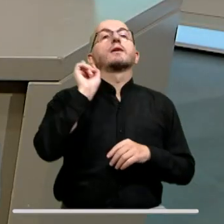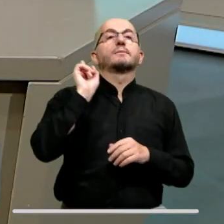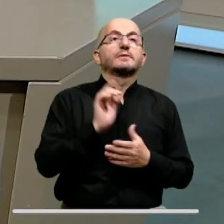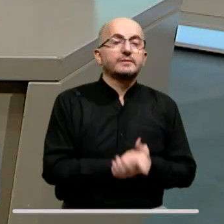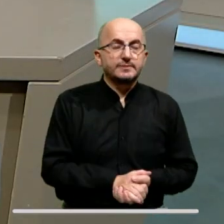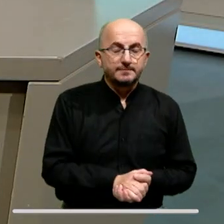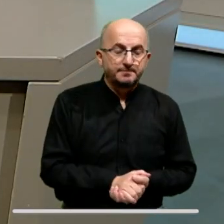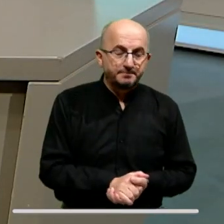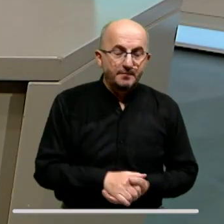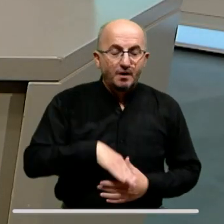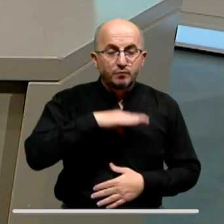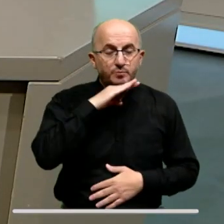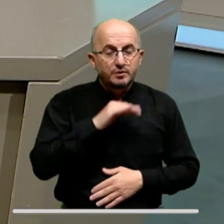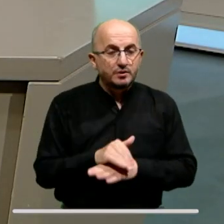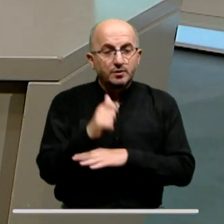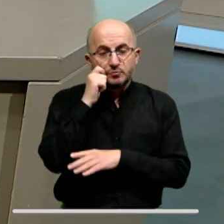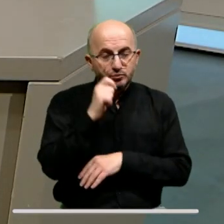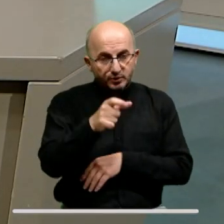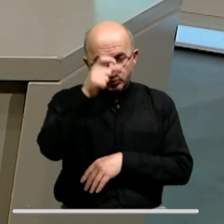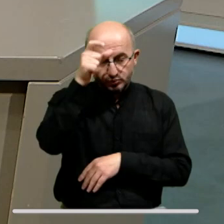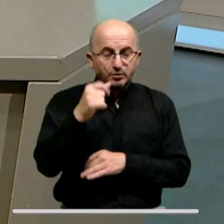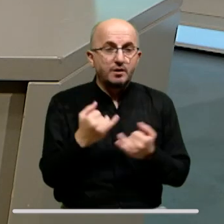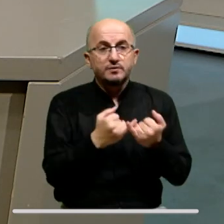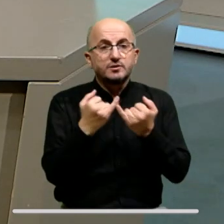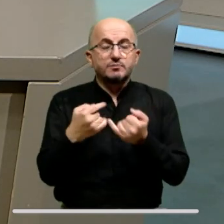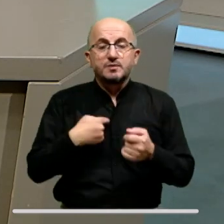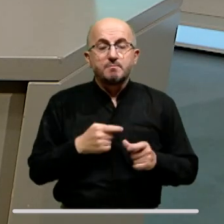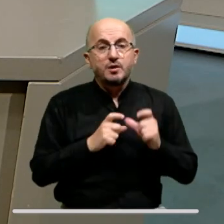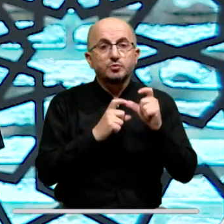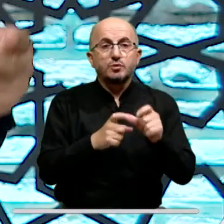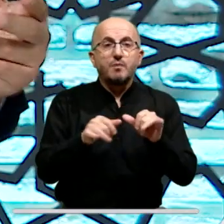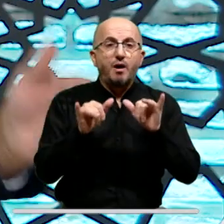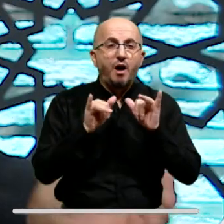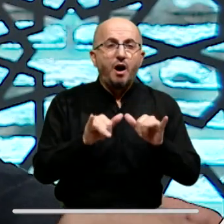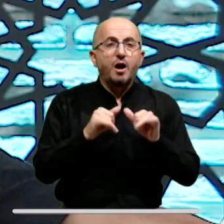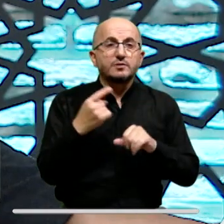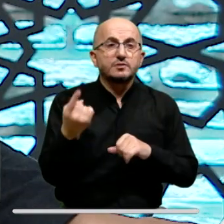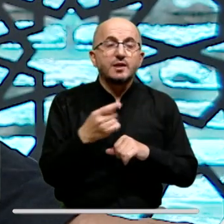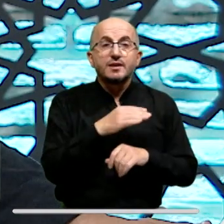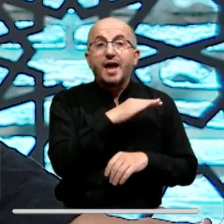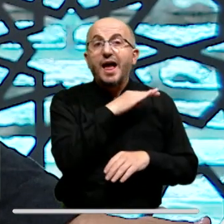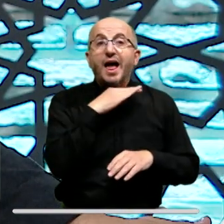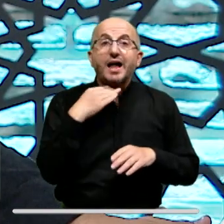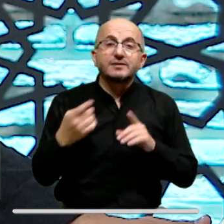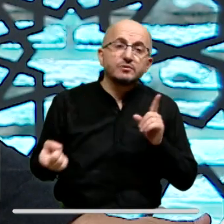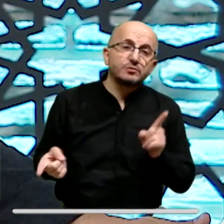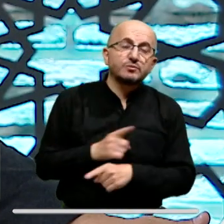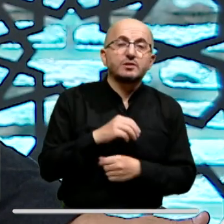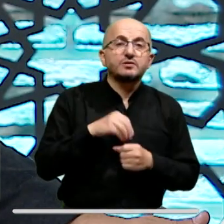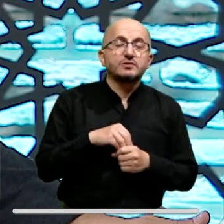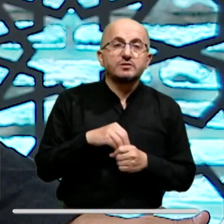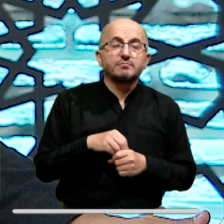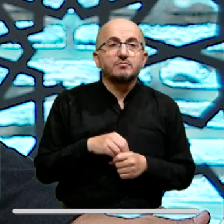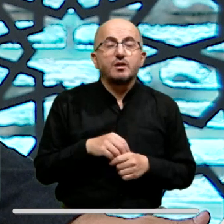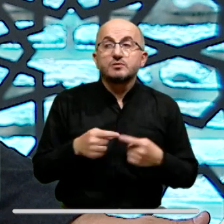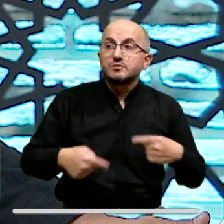da ben Avrupa'da yaşayan Müslüman Türk kardeşlerimiz için ben sorayım. Aynı şey et ürünleri için geçerli mi mesela? Çevremizde Müslüman